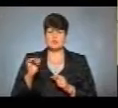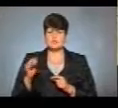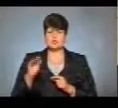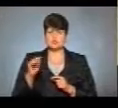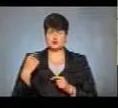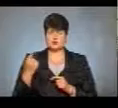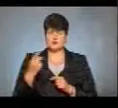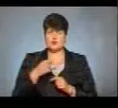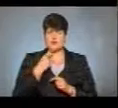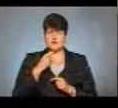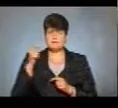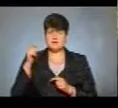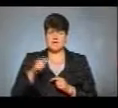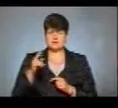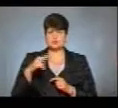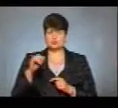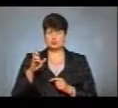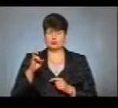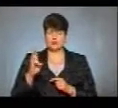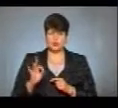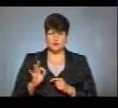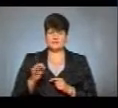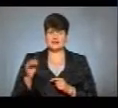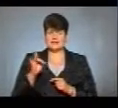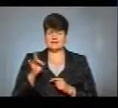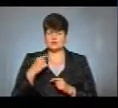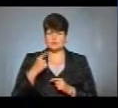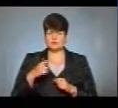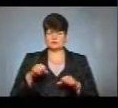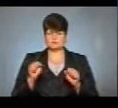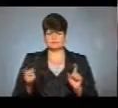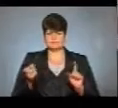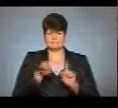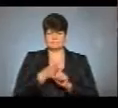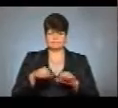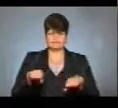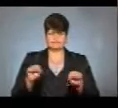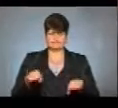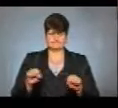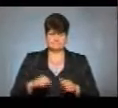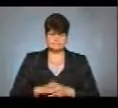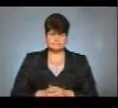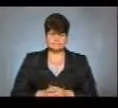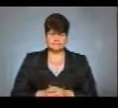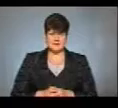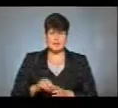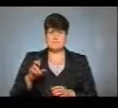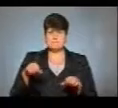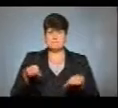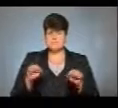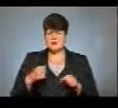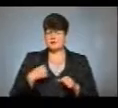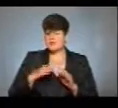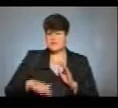Житомирської області. Каже, приїхав у Дубно Рівненської області, щоб долучитися до мотопробігу. На байку я, можна сказати, з